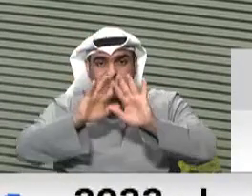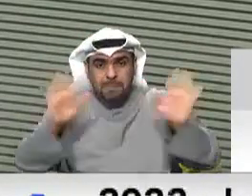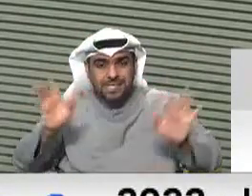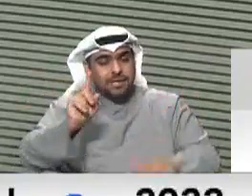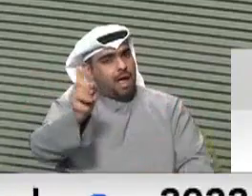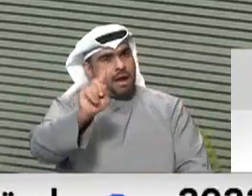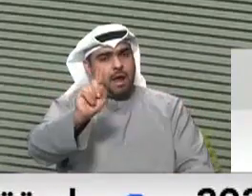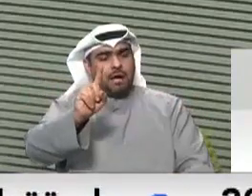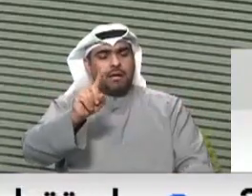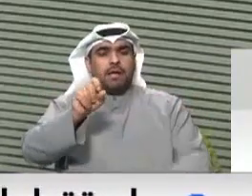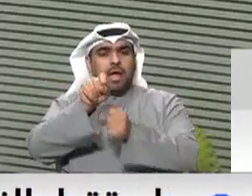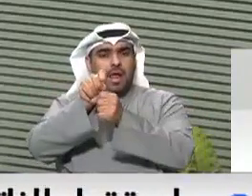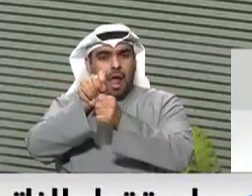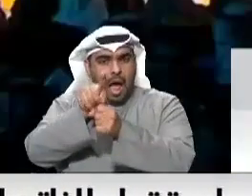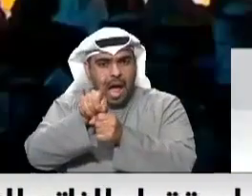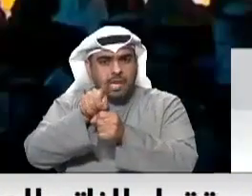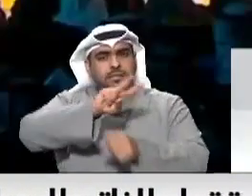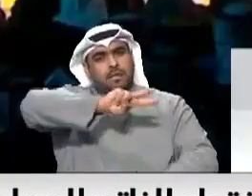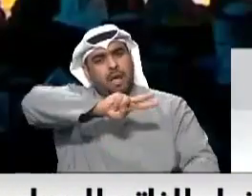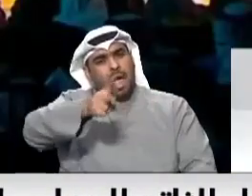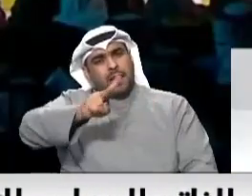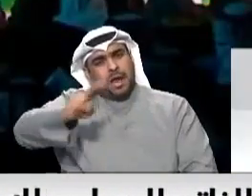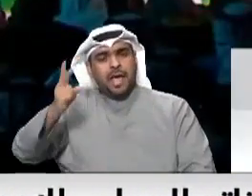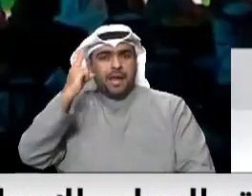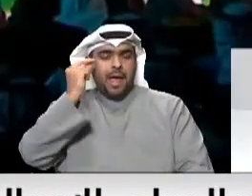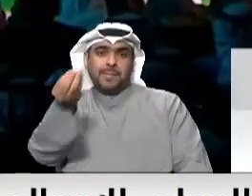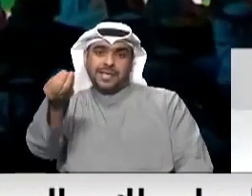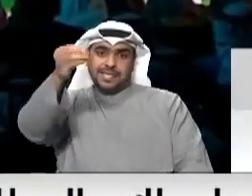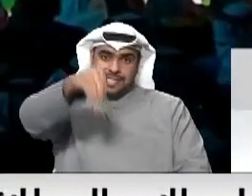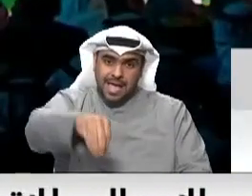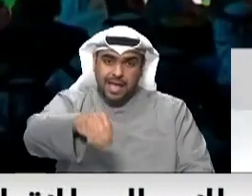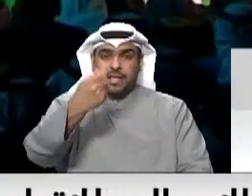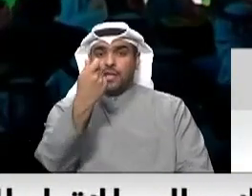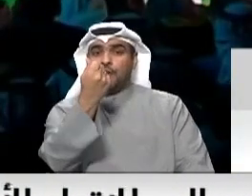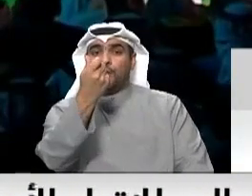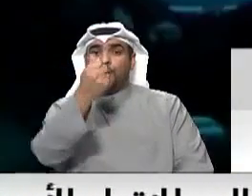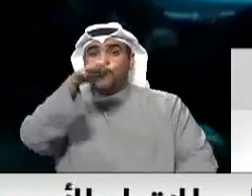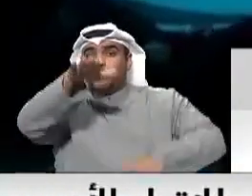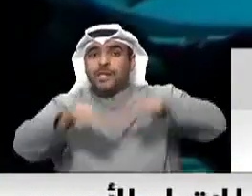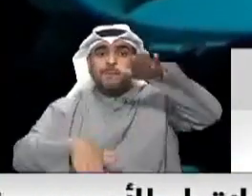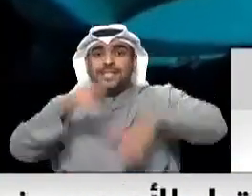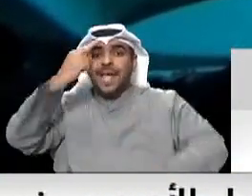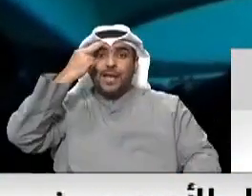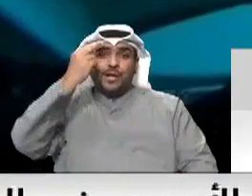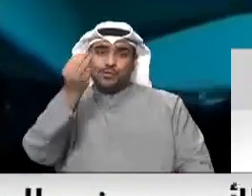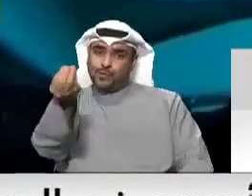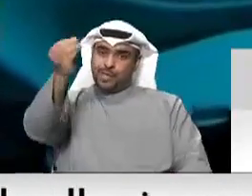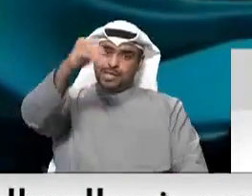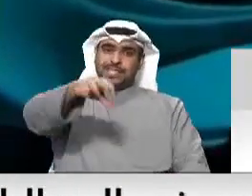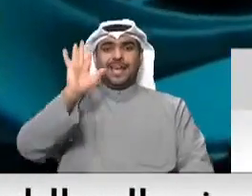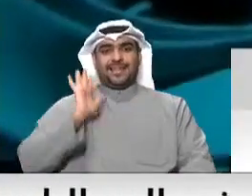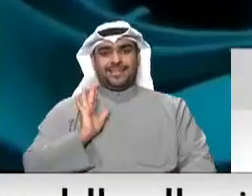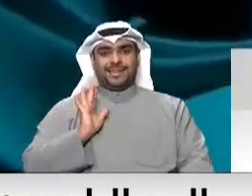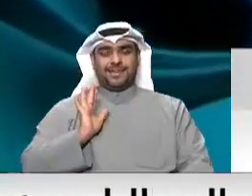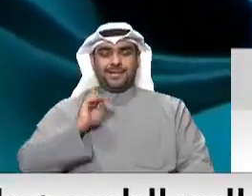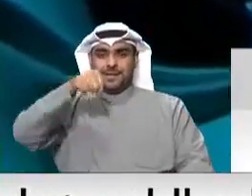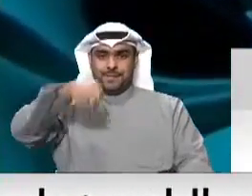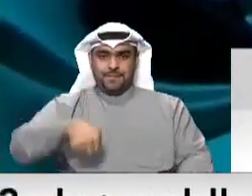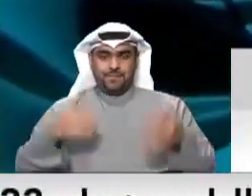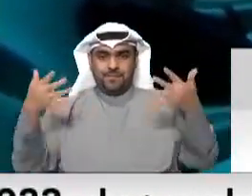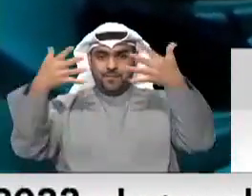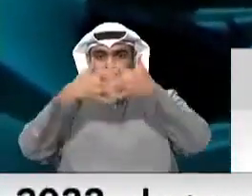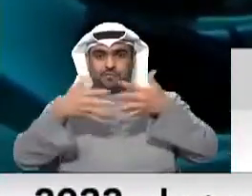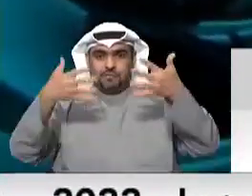وتعزيز القيمة المضافة. وجاءت الاتفاقيات التي وقعتها أرامكو مع شركاء محليين وعالميين في